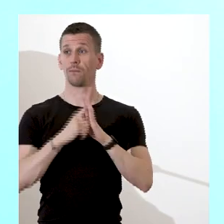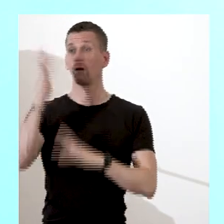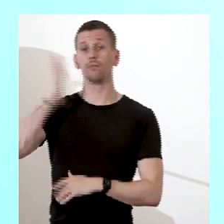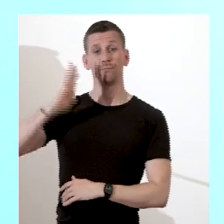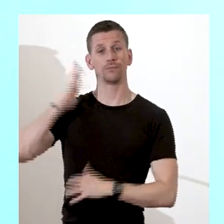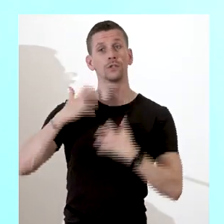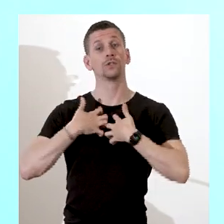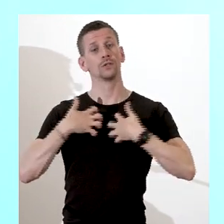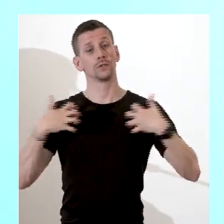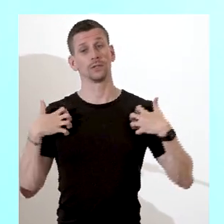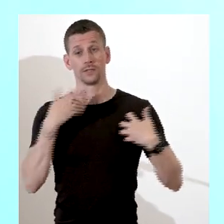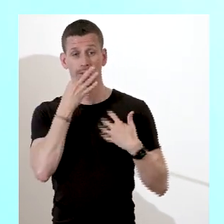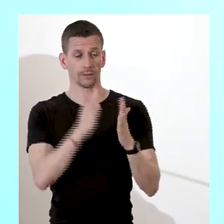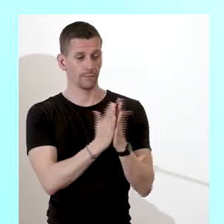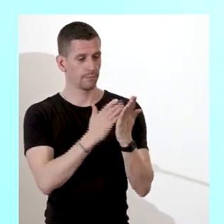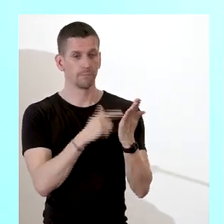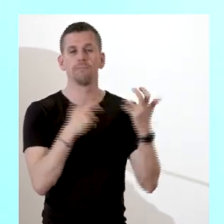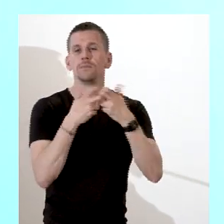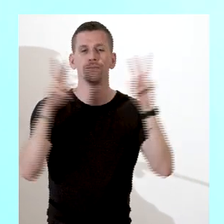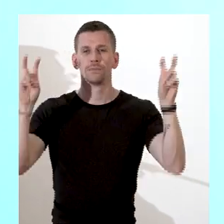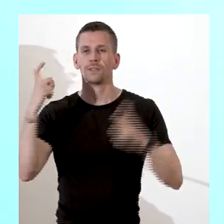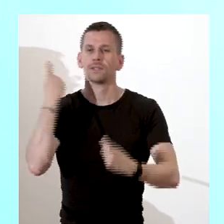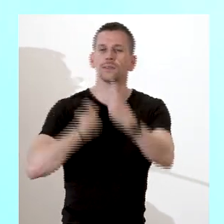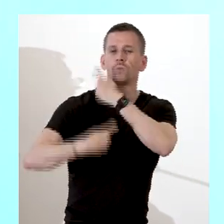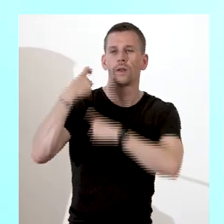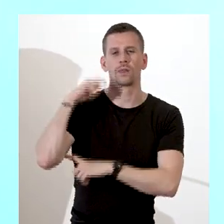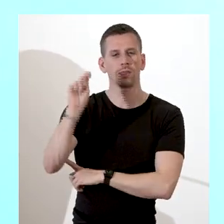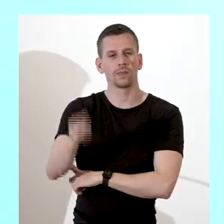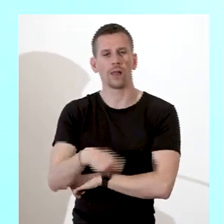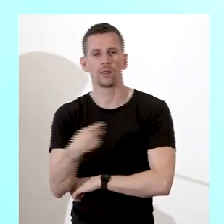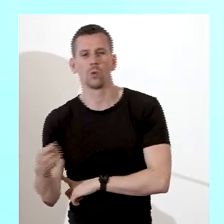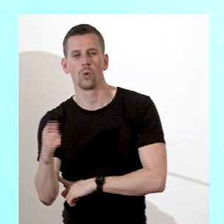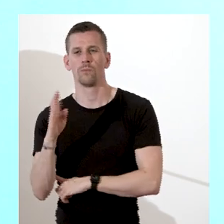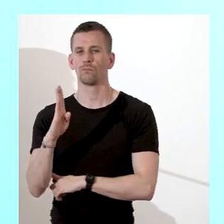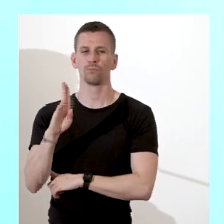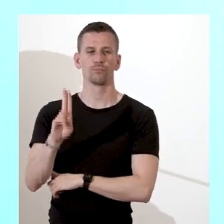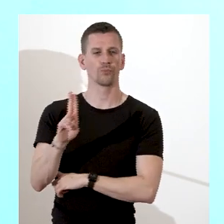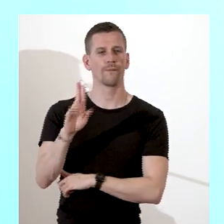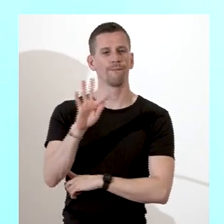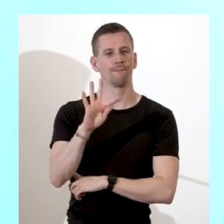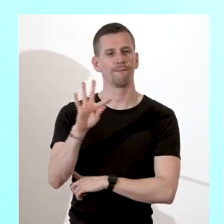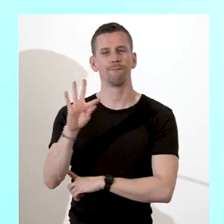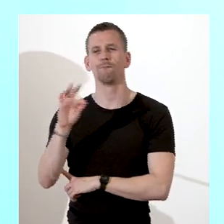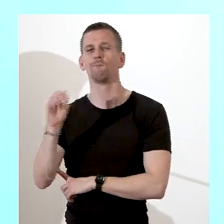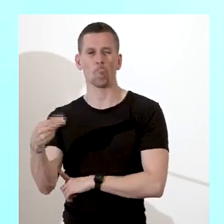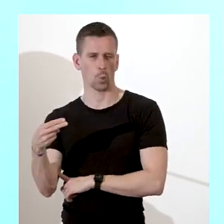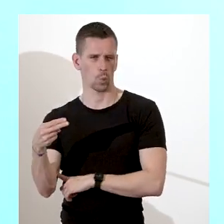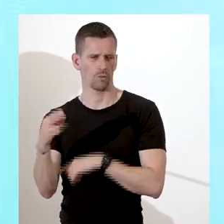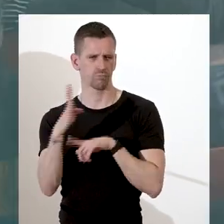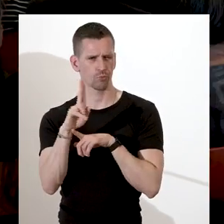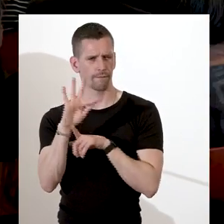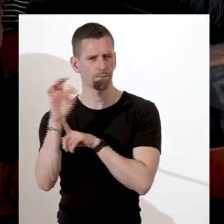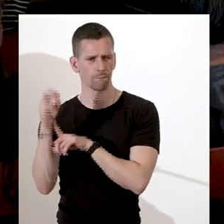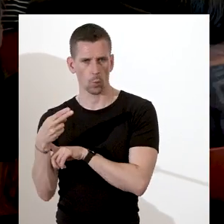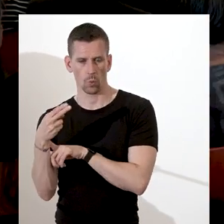œuvres comme « L'histoire naturelle de Buffon », publié à partir de 1749, et qui imprègne la pensée des Lumières.